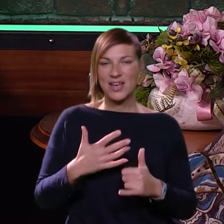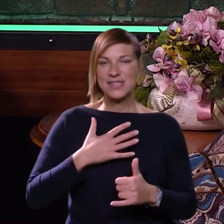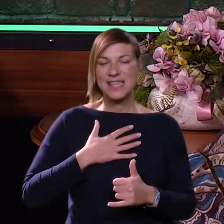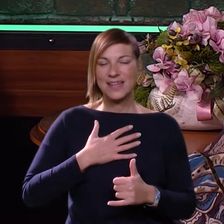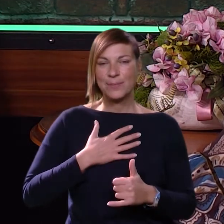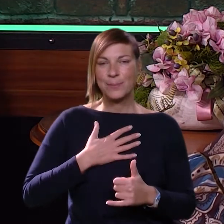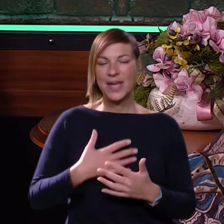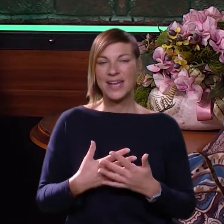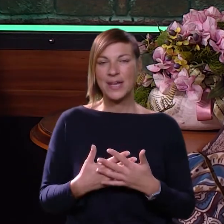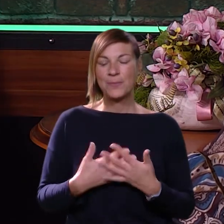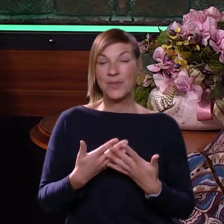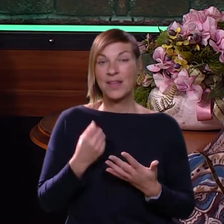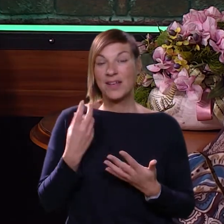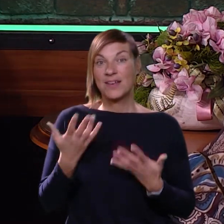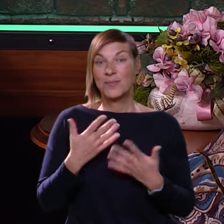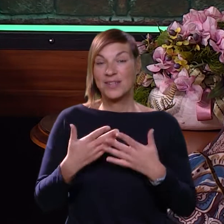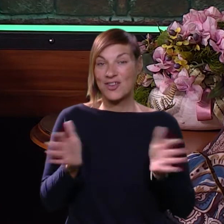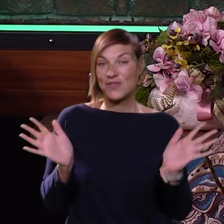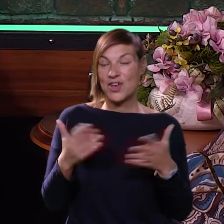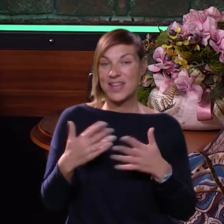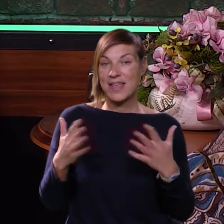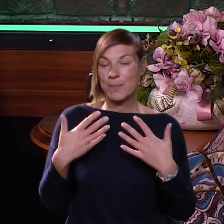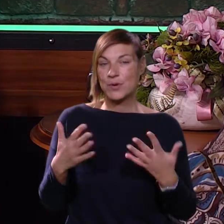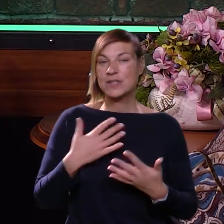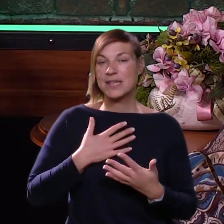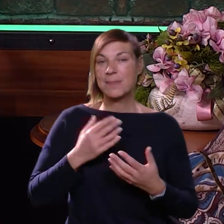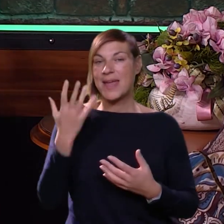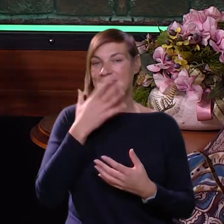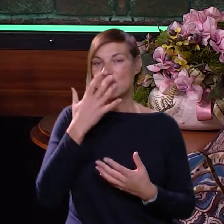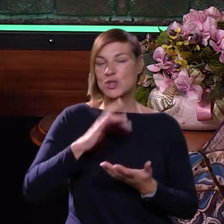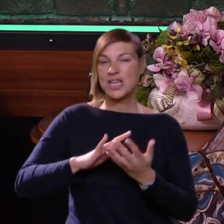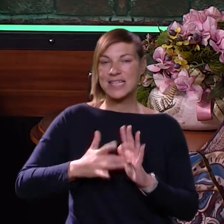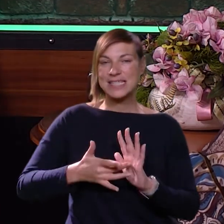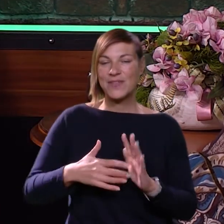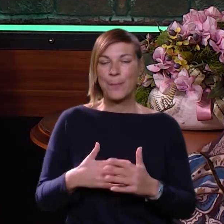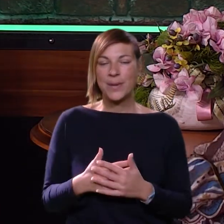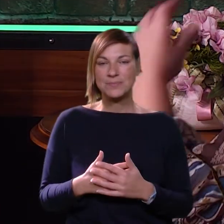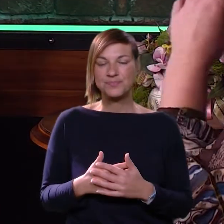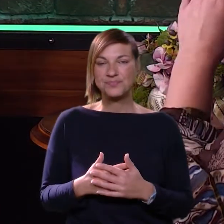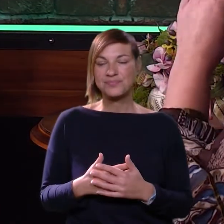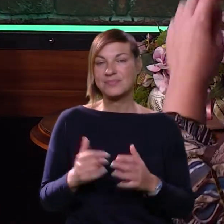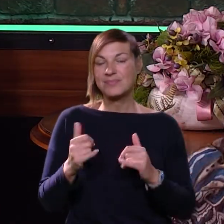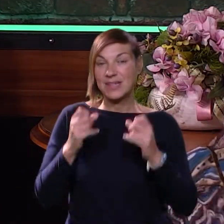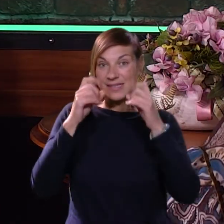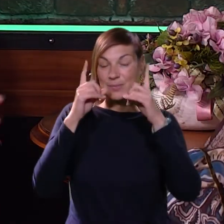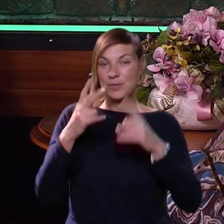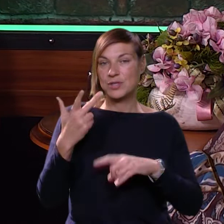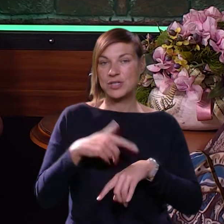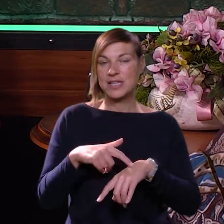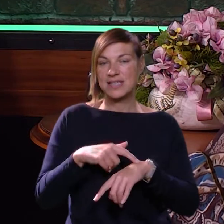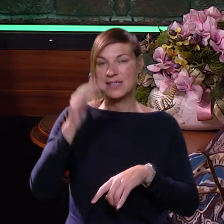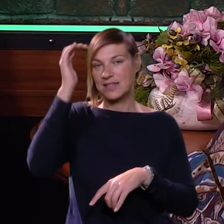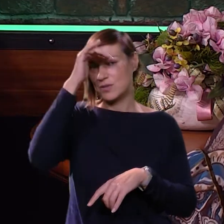sad meni, pa onda kažete, molim vas, otvorite prozor, ili samo meni vruće ili svima. Pa se onda probudiš